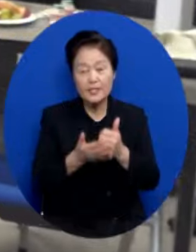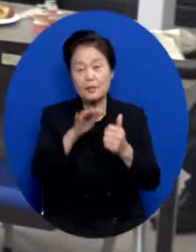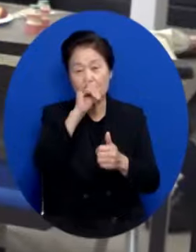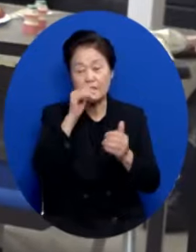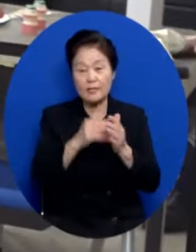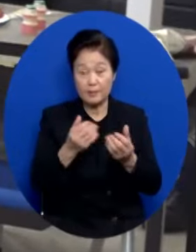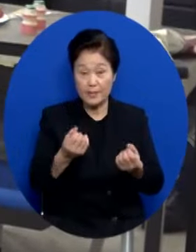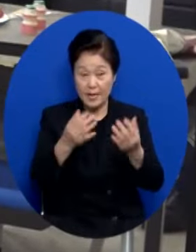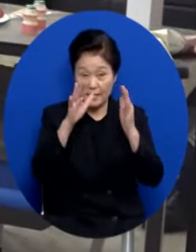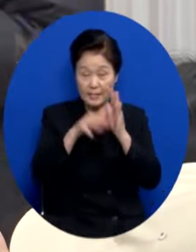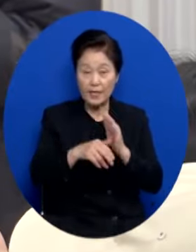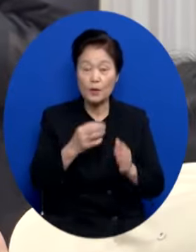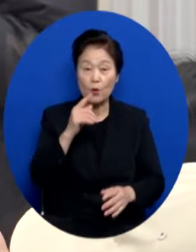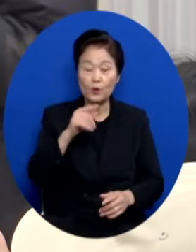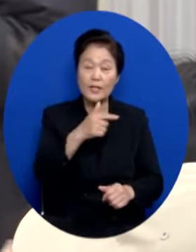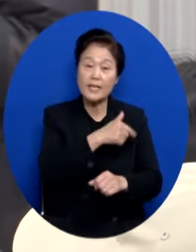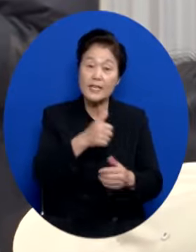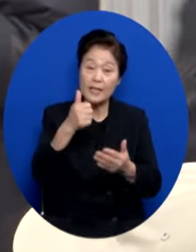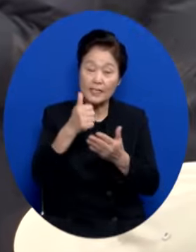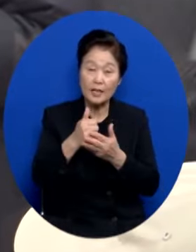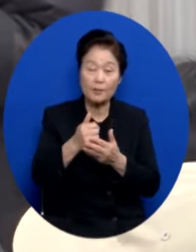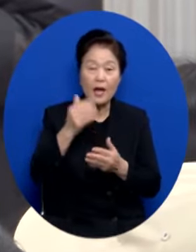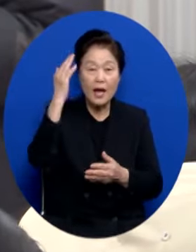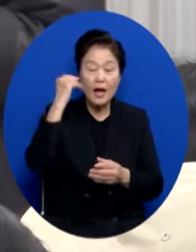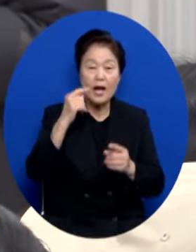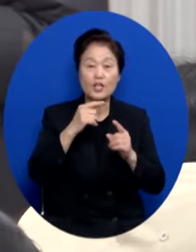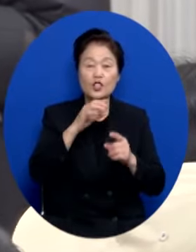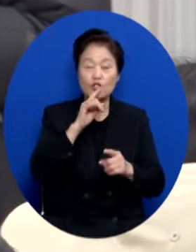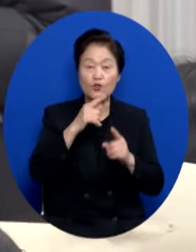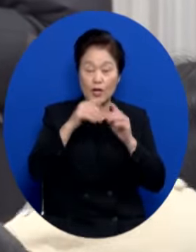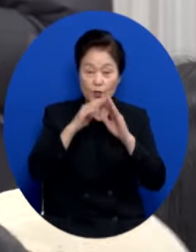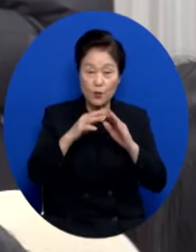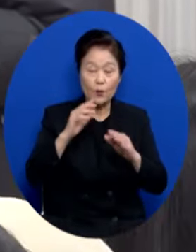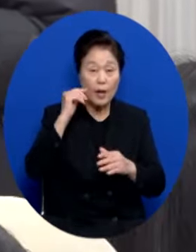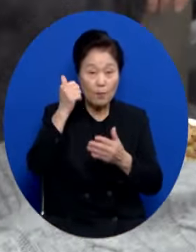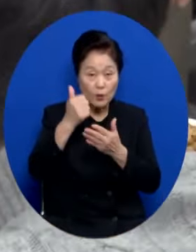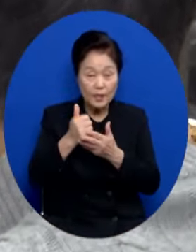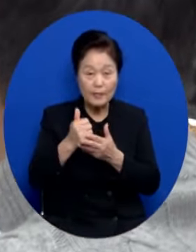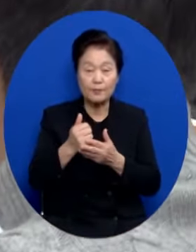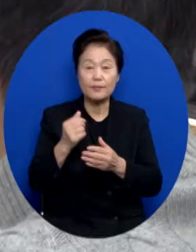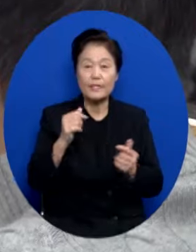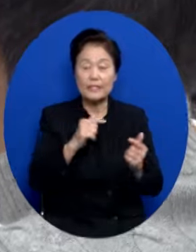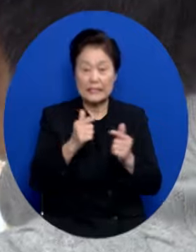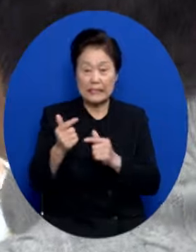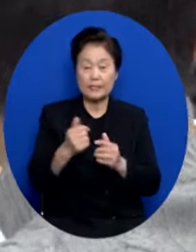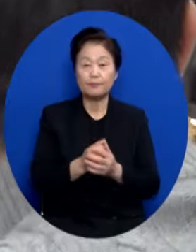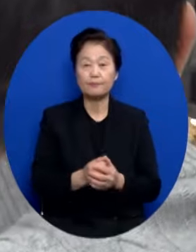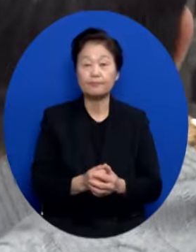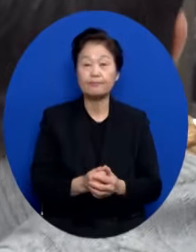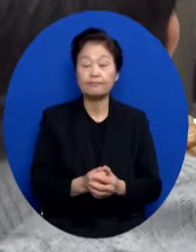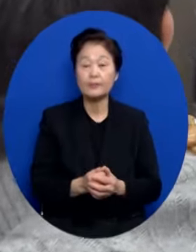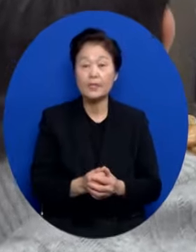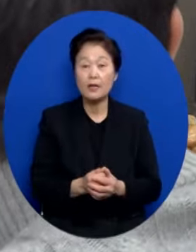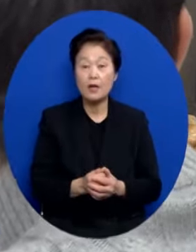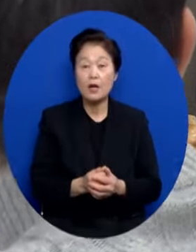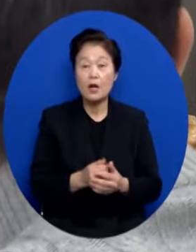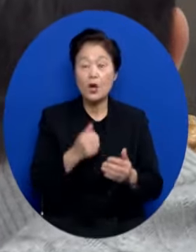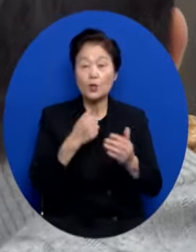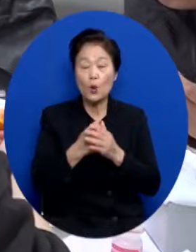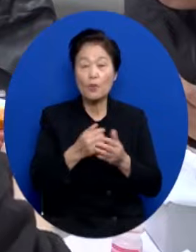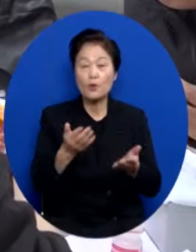이번 행사는 모건대 이사장이자 한일중앙교회 유영환 감독과 대코리아 제과대표 김현목 장로의 후원으로